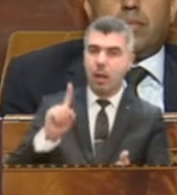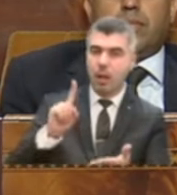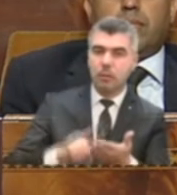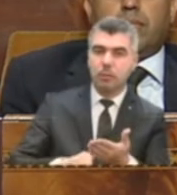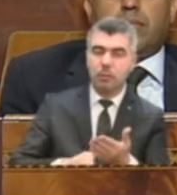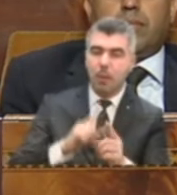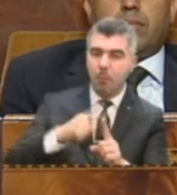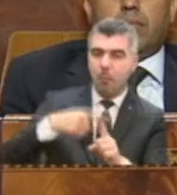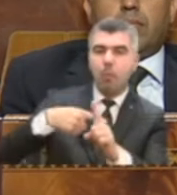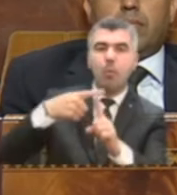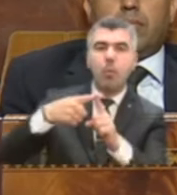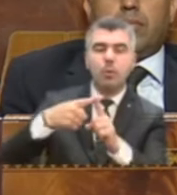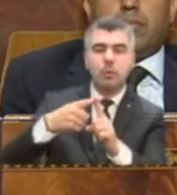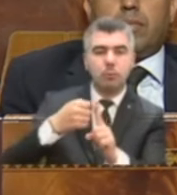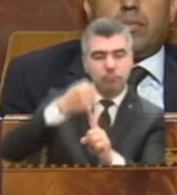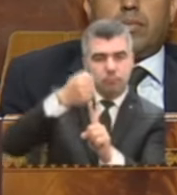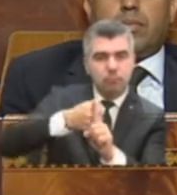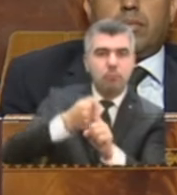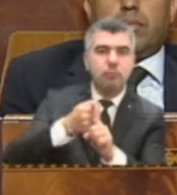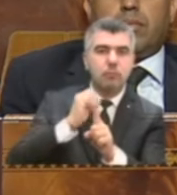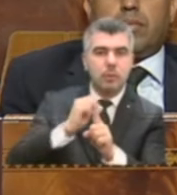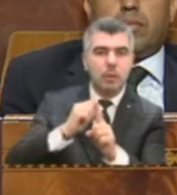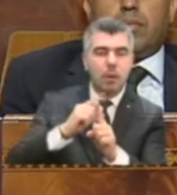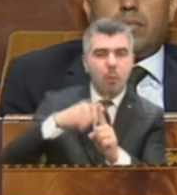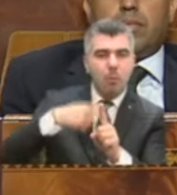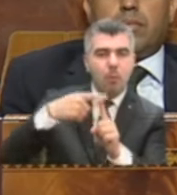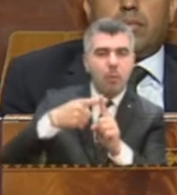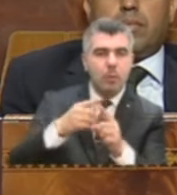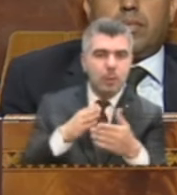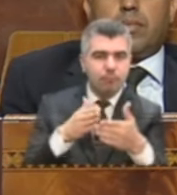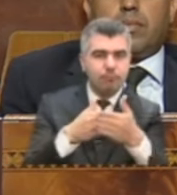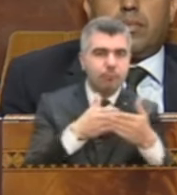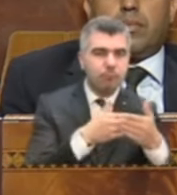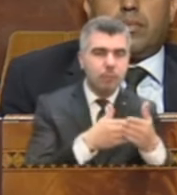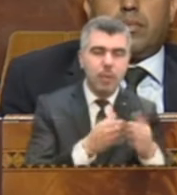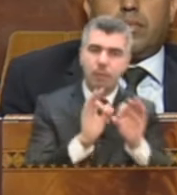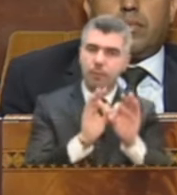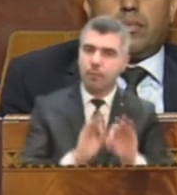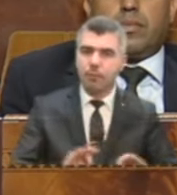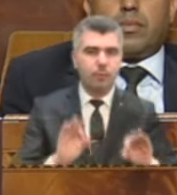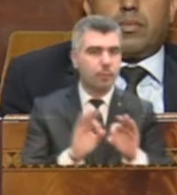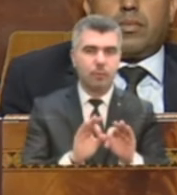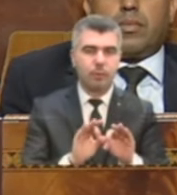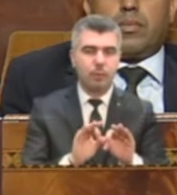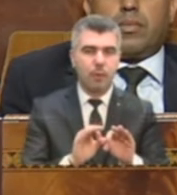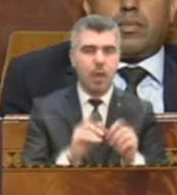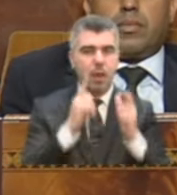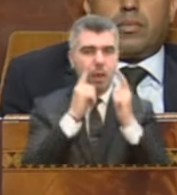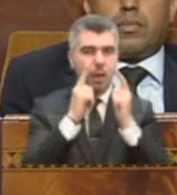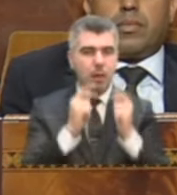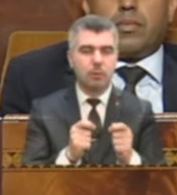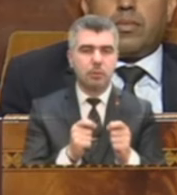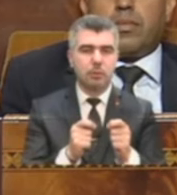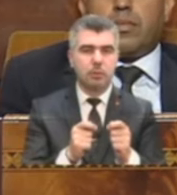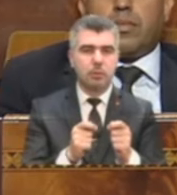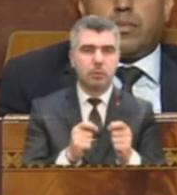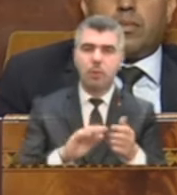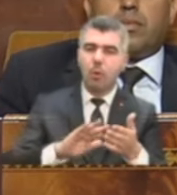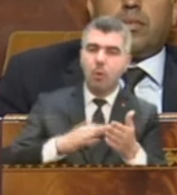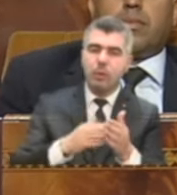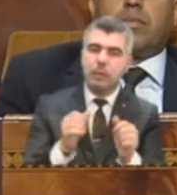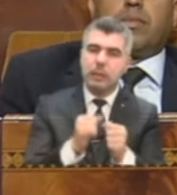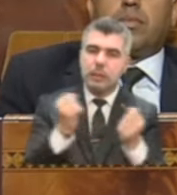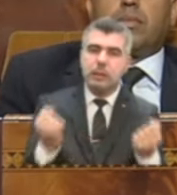بمضاعفة الجهود ومواصلة المسار لتجاوز كل الإكراهات التي شهدتها منظومة